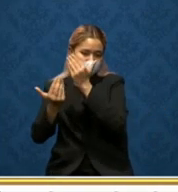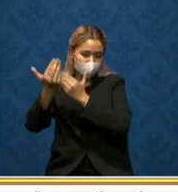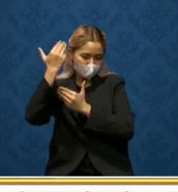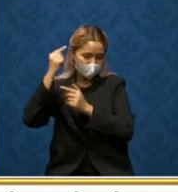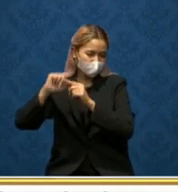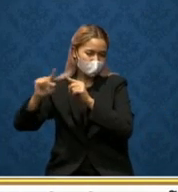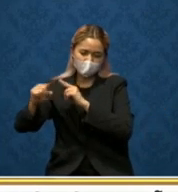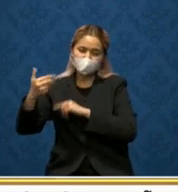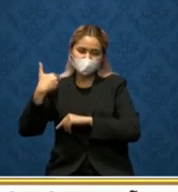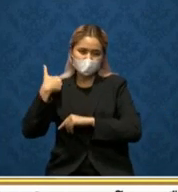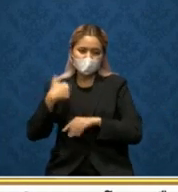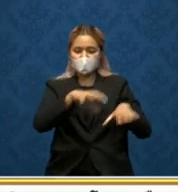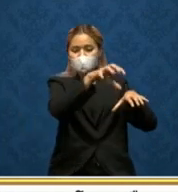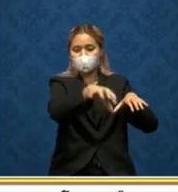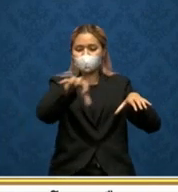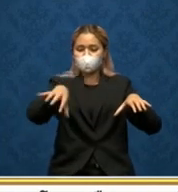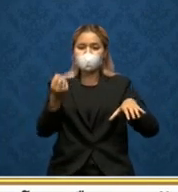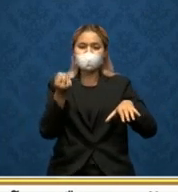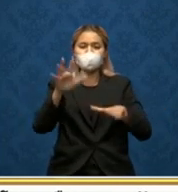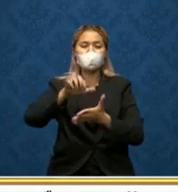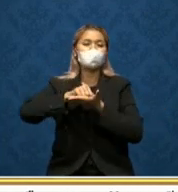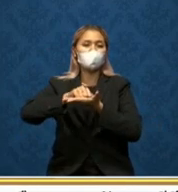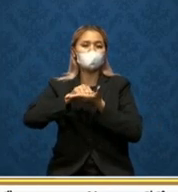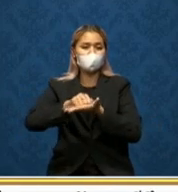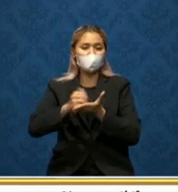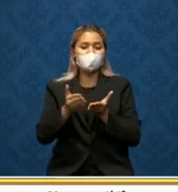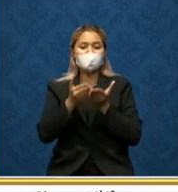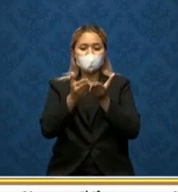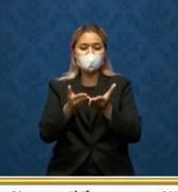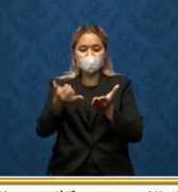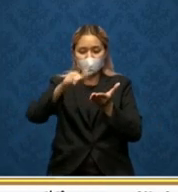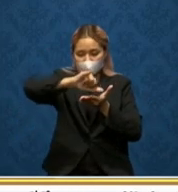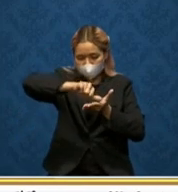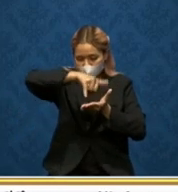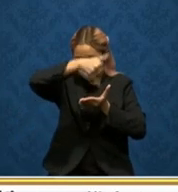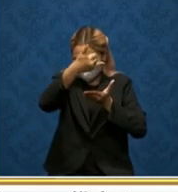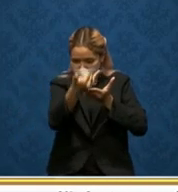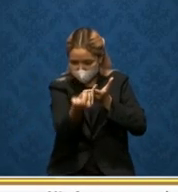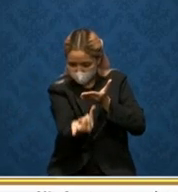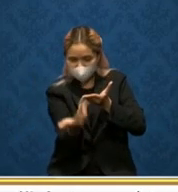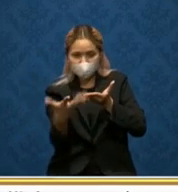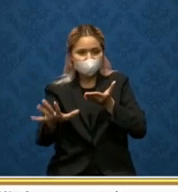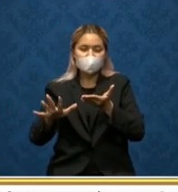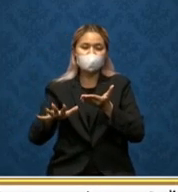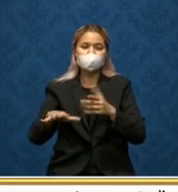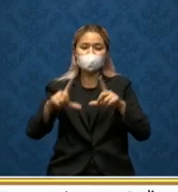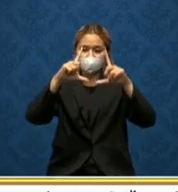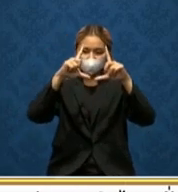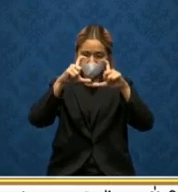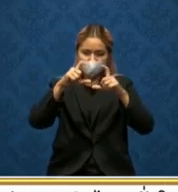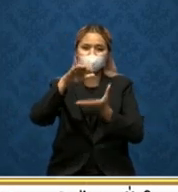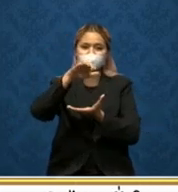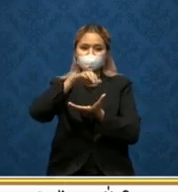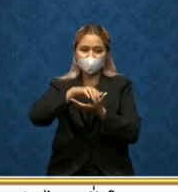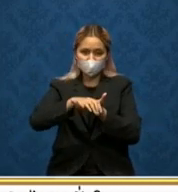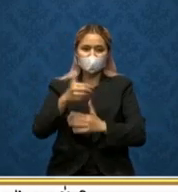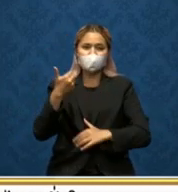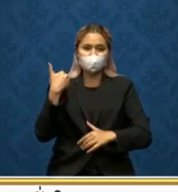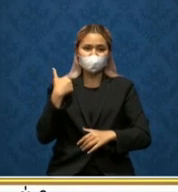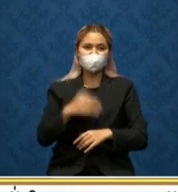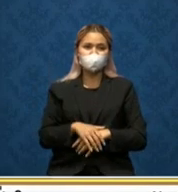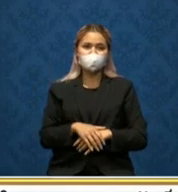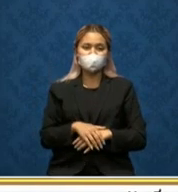นิเวศอีก 15ที่มีบริการทั้งเรือเรือดำน้ำดูปากกาังไปจนถึงถ่ายพี Weddingครับใช่ครับท่านประธานเอ่อกองทัพเ